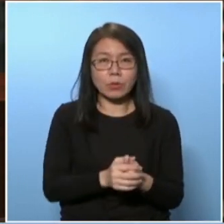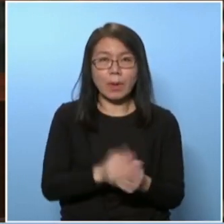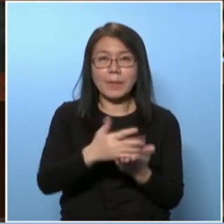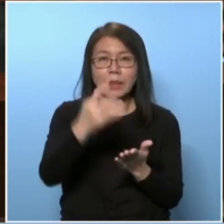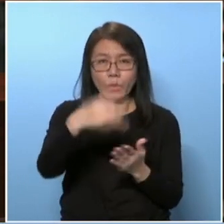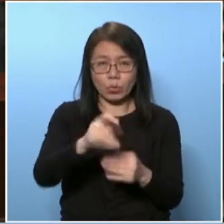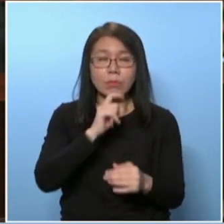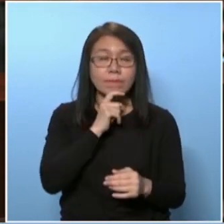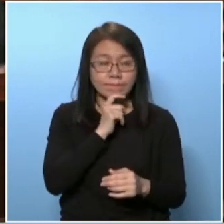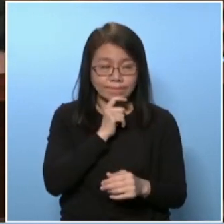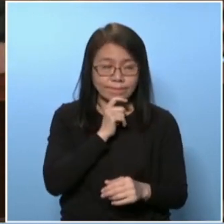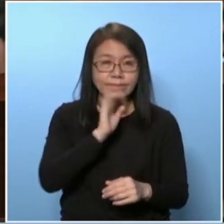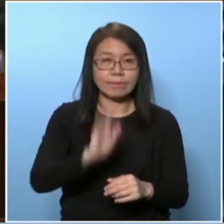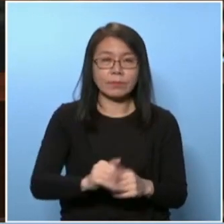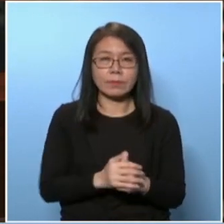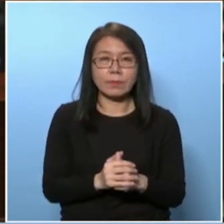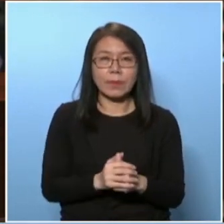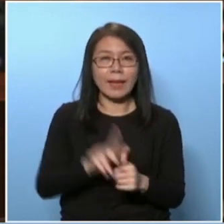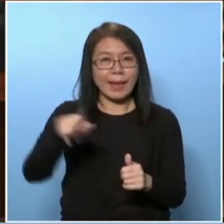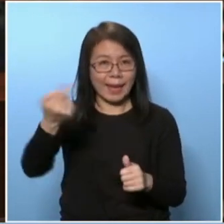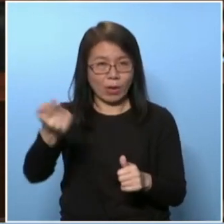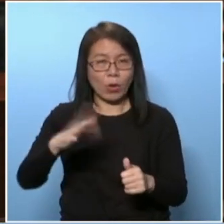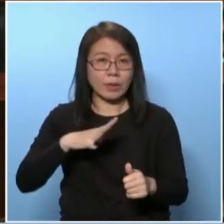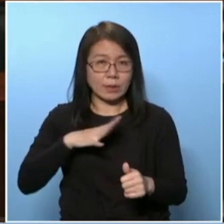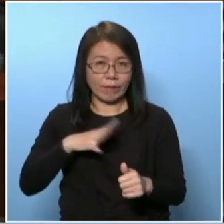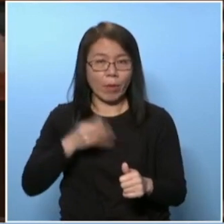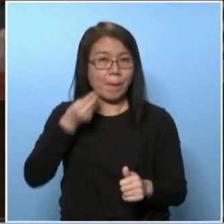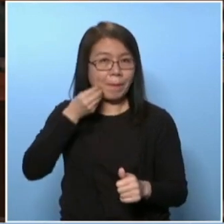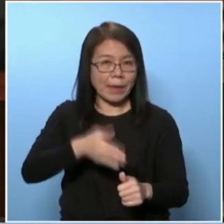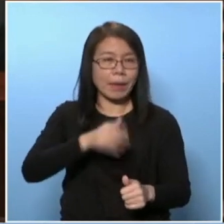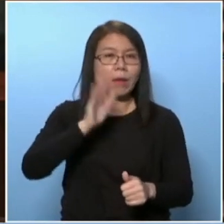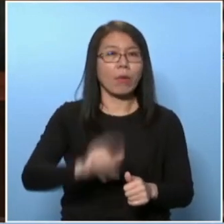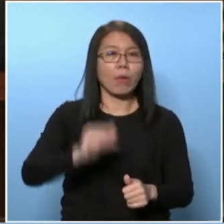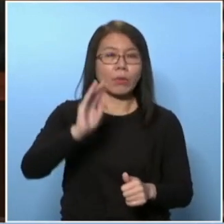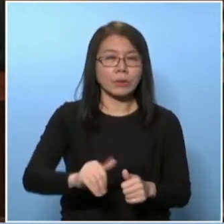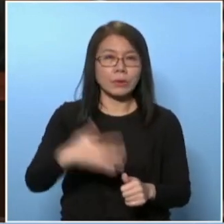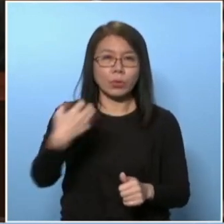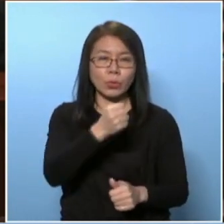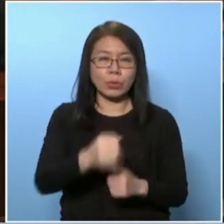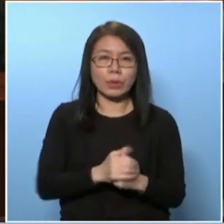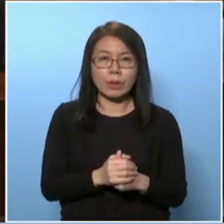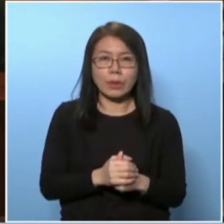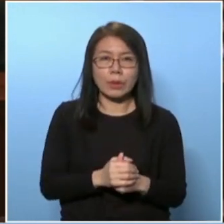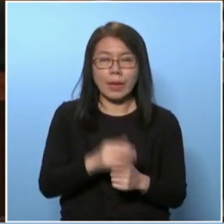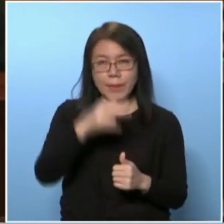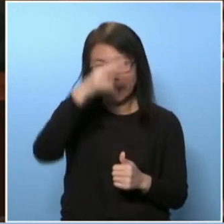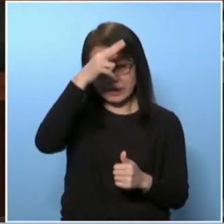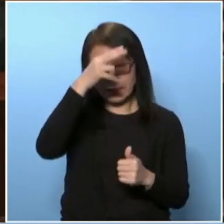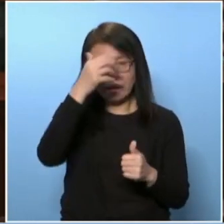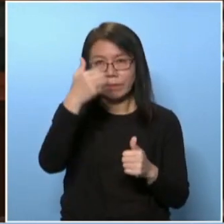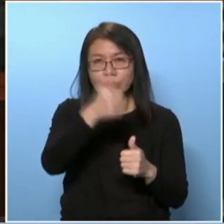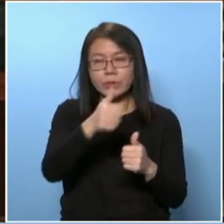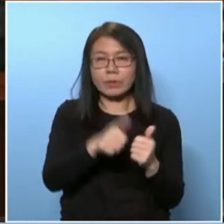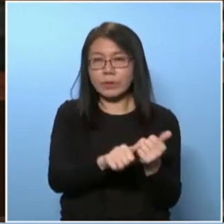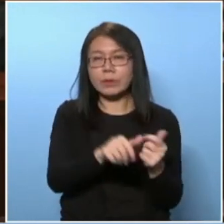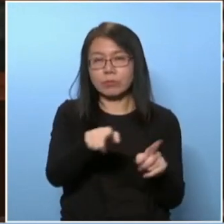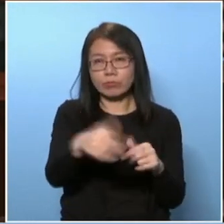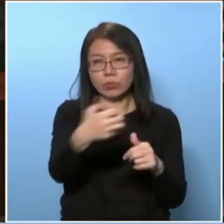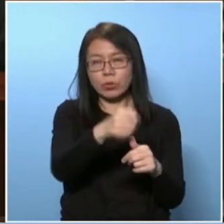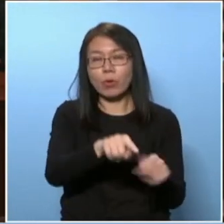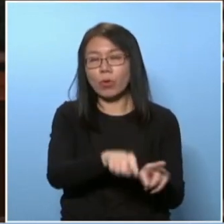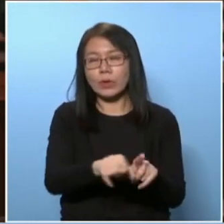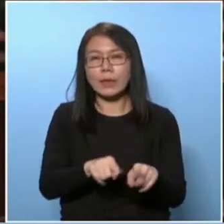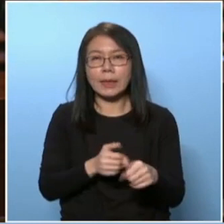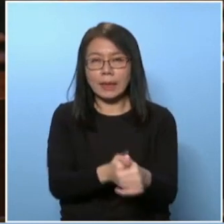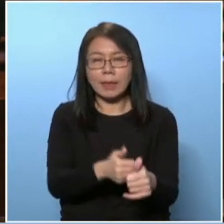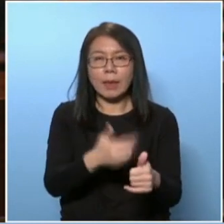免，就是額外的情況。這個豁免的權力是給政務司司長的，政務司司長可以按